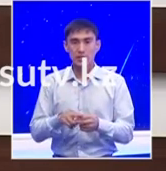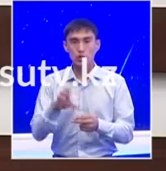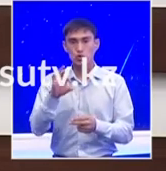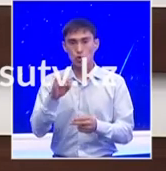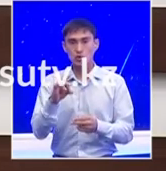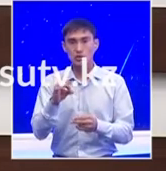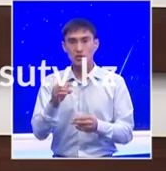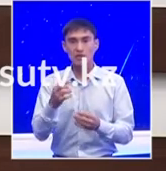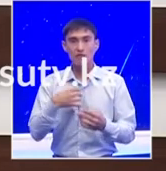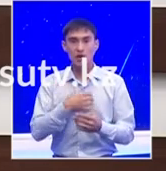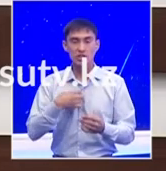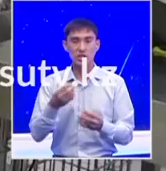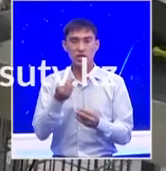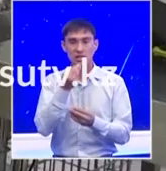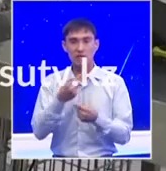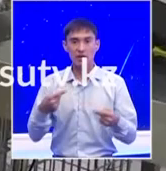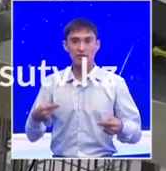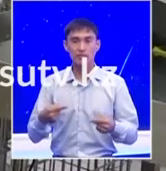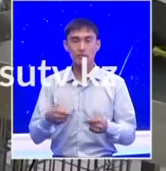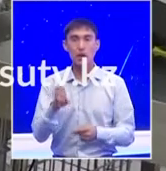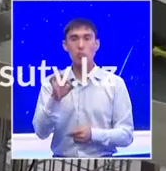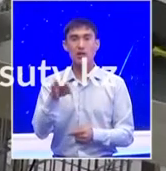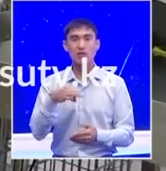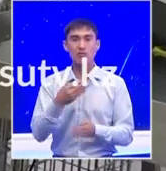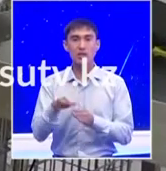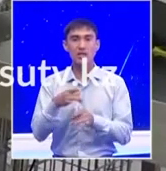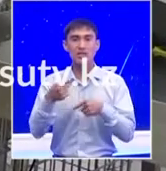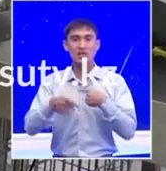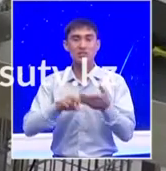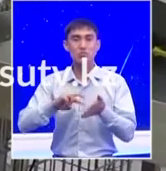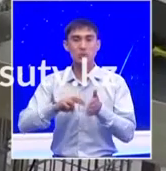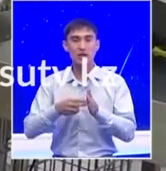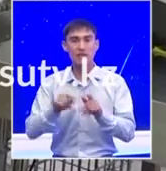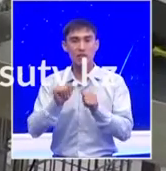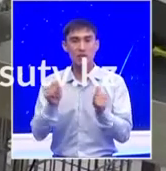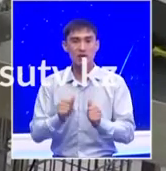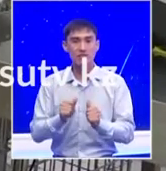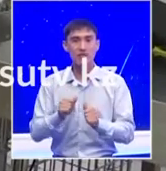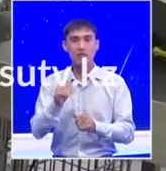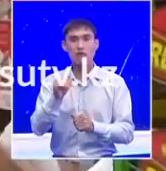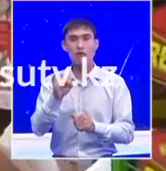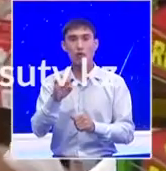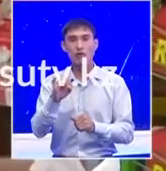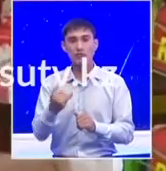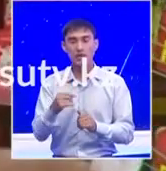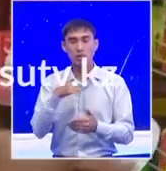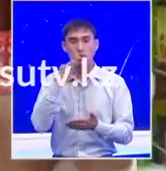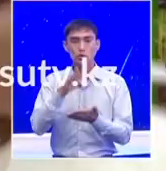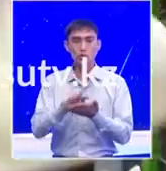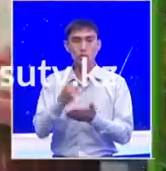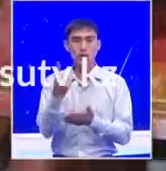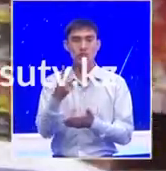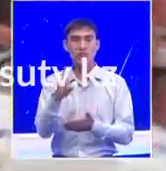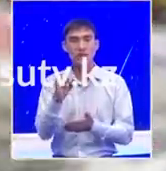социально значимых видов товаров. Амандык Баталов поделился и дальнейшими планами формирования стаб-фонда. Он подчеркнул, что в первом